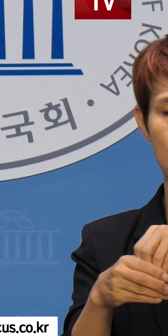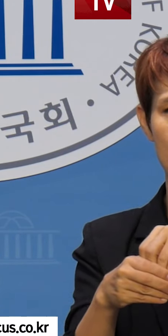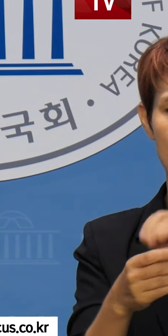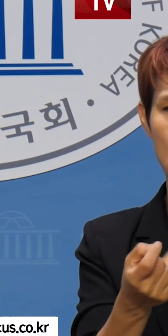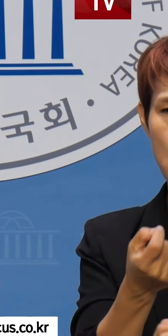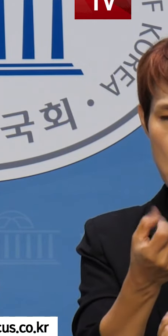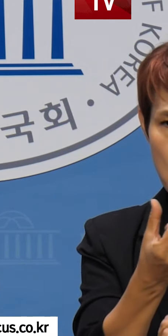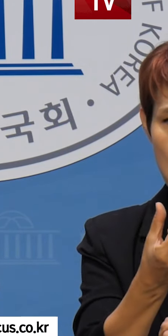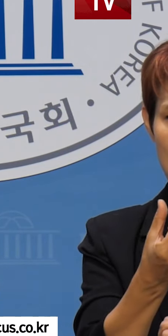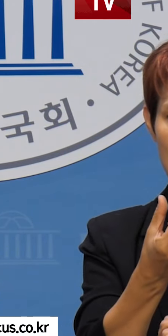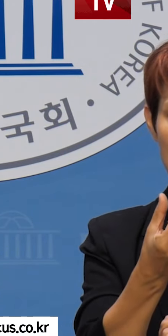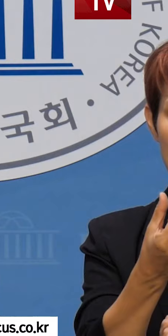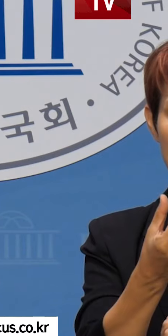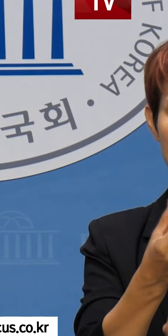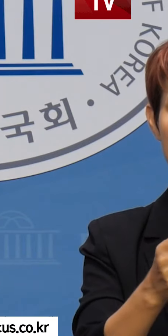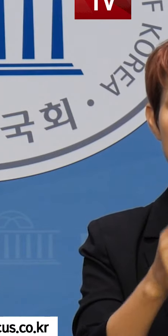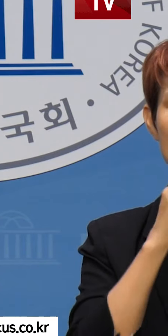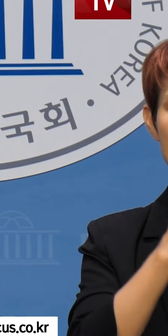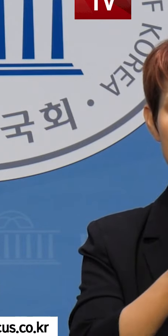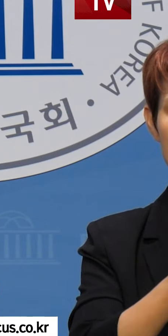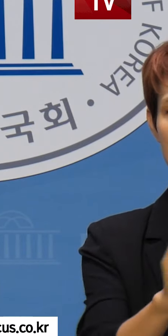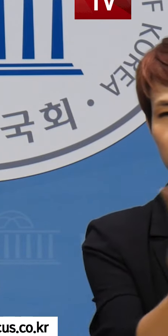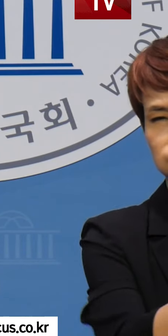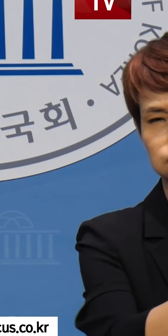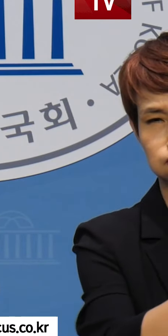소형 소량으로 대북전단을